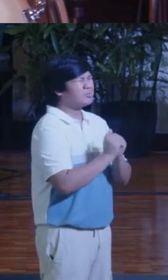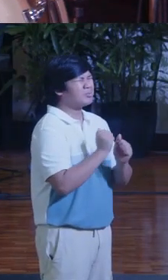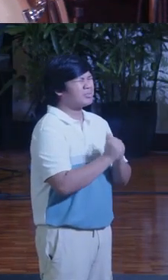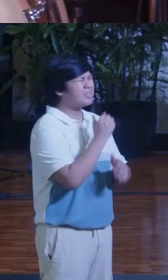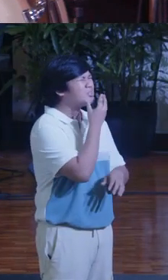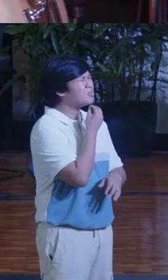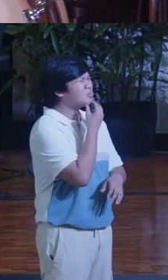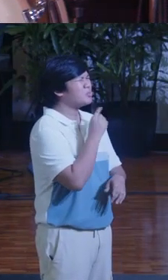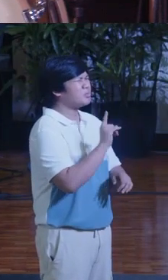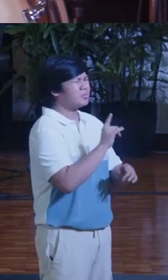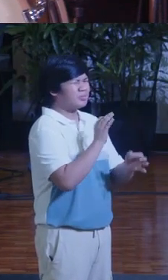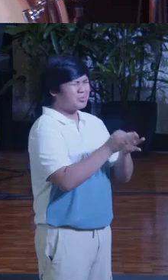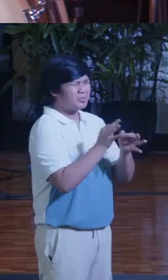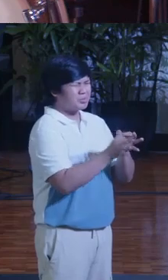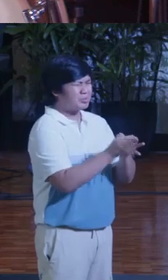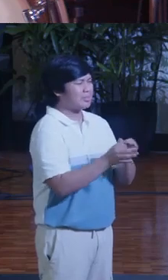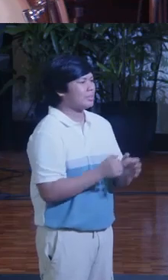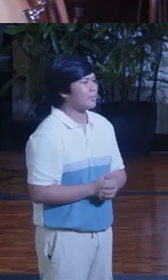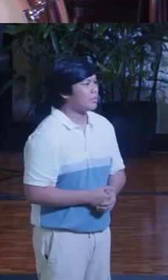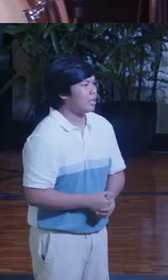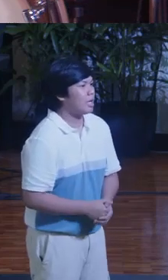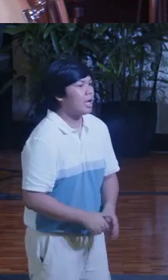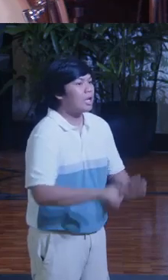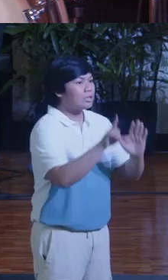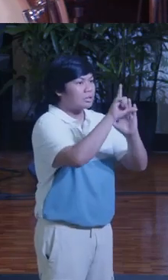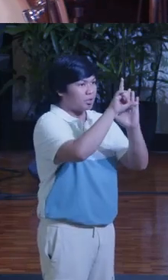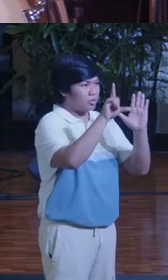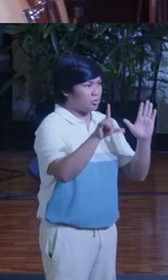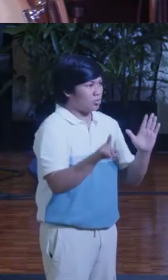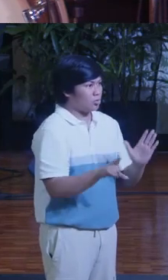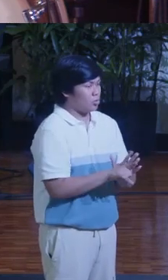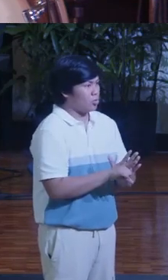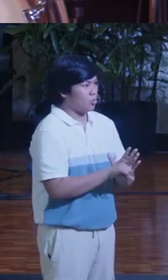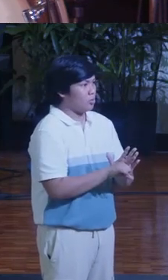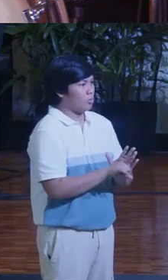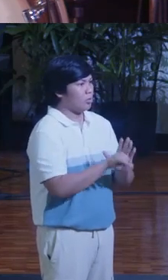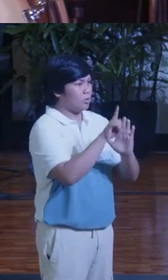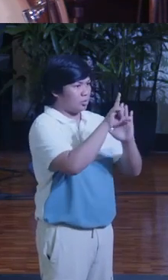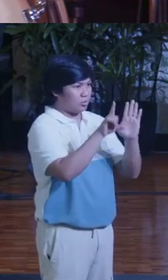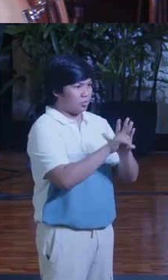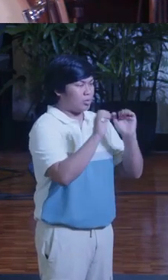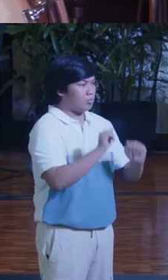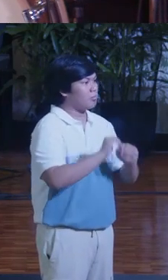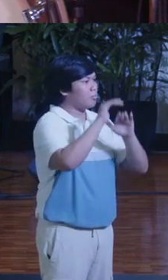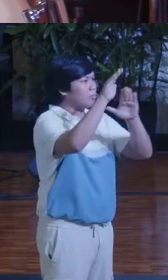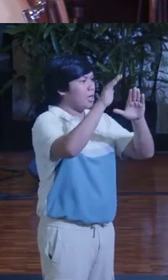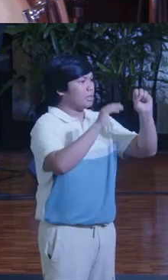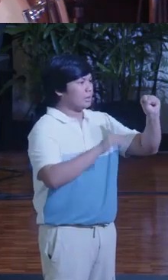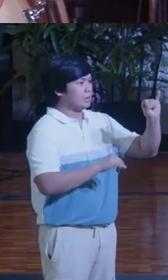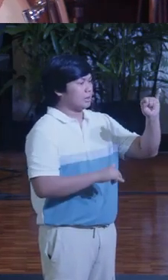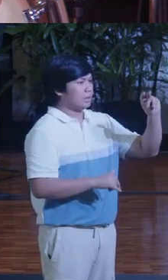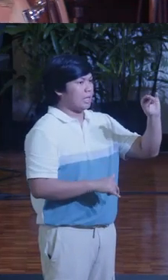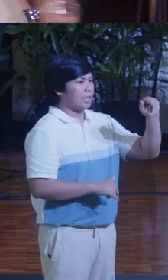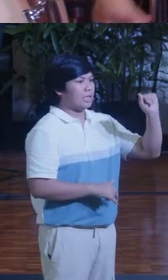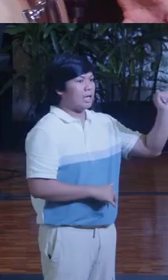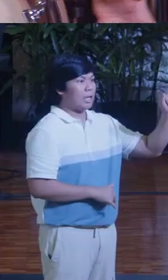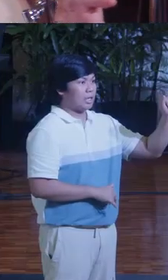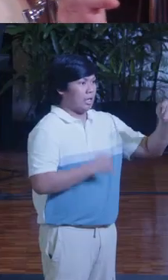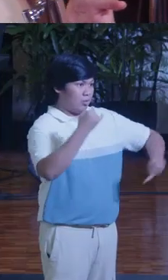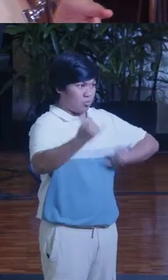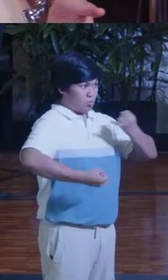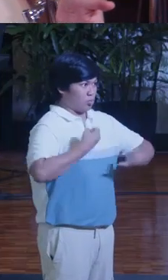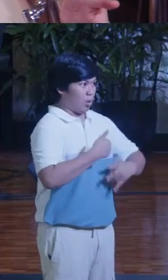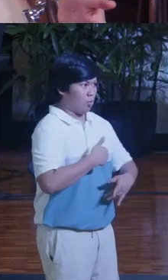to the Hebrews? Yung pagbigay ng law sa Mount Sinai. Ano ang produce niya? Joy?